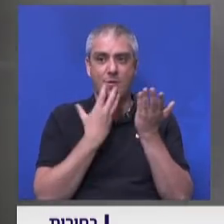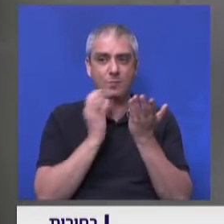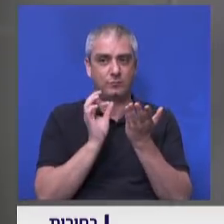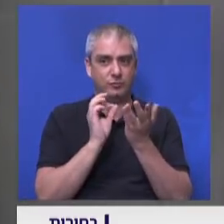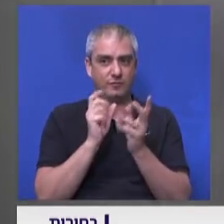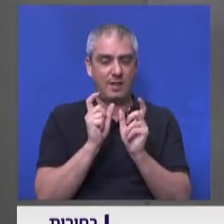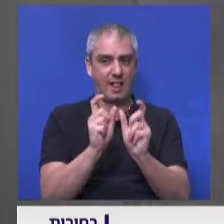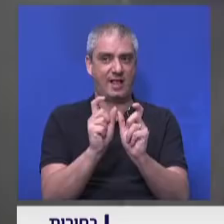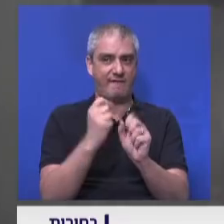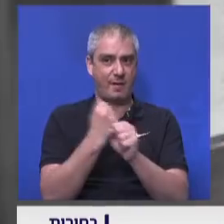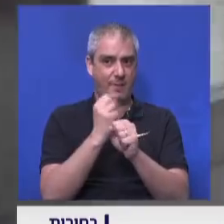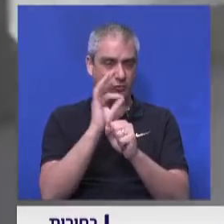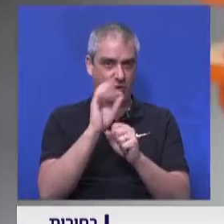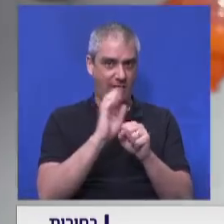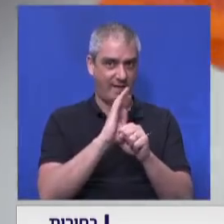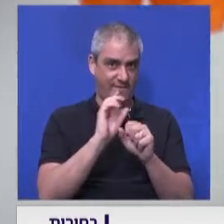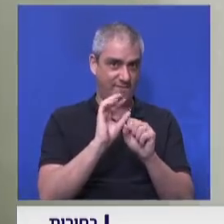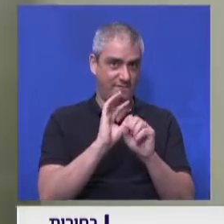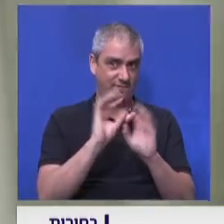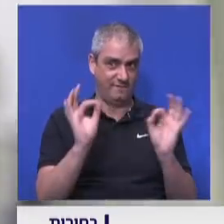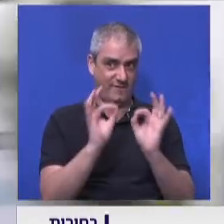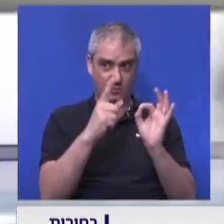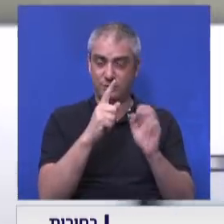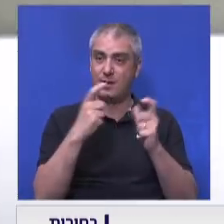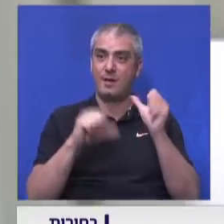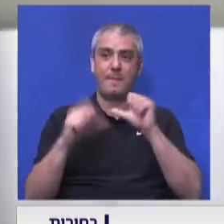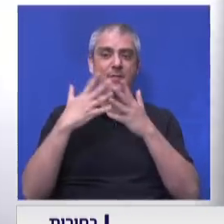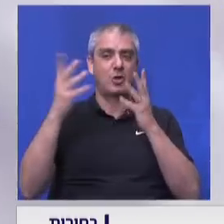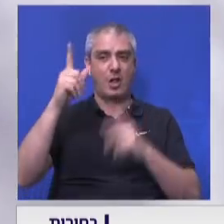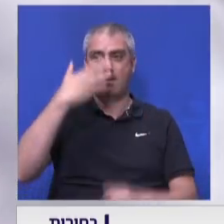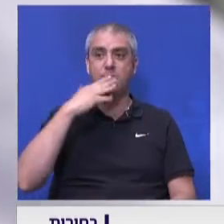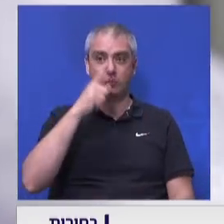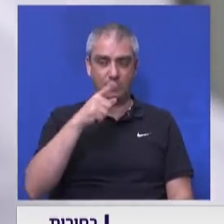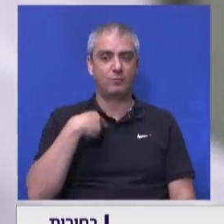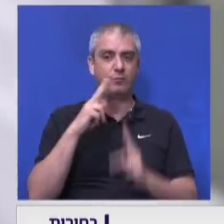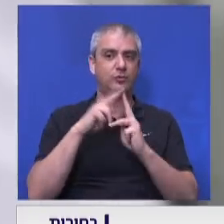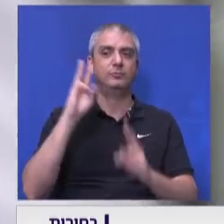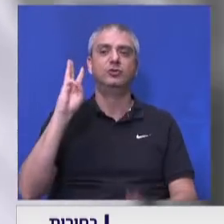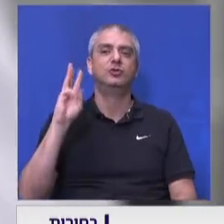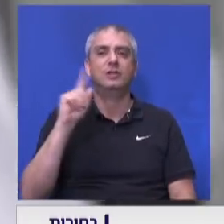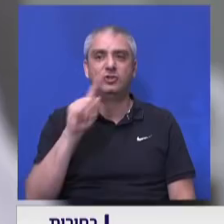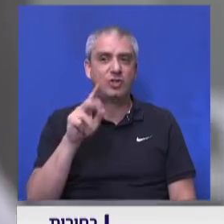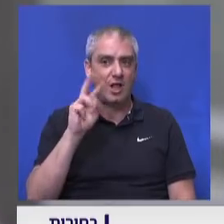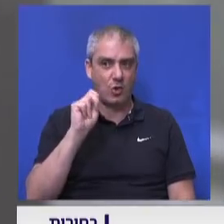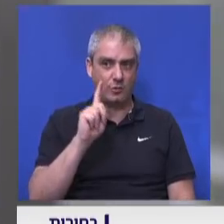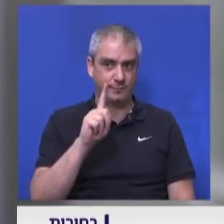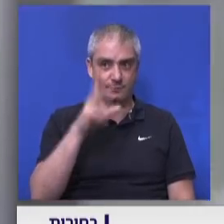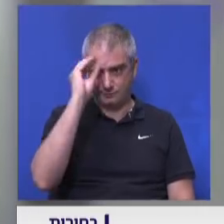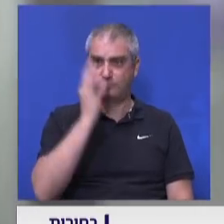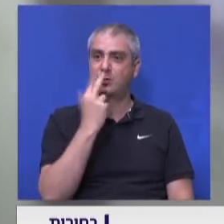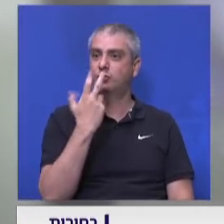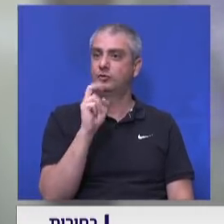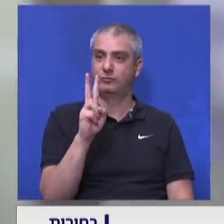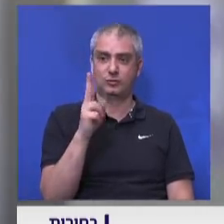את הפעילות של הווירוס. במעבדה גדולה בהר חוצבים בירושלים אנחנו פוגשים את סניר ז'אן. בחור צעיר בן